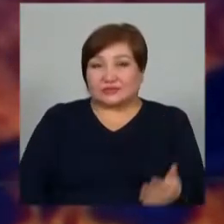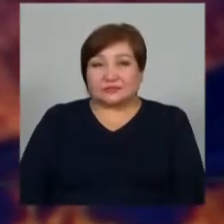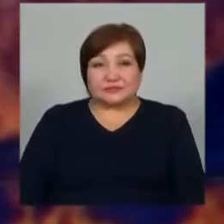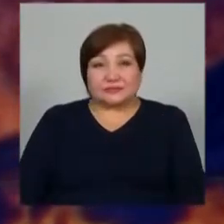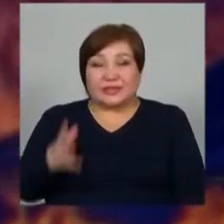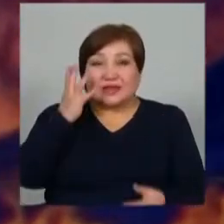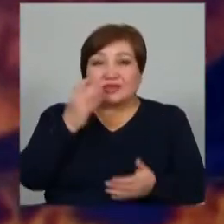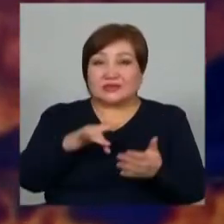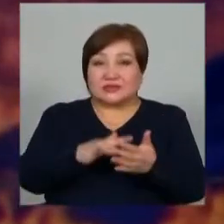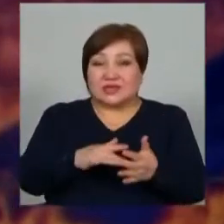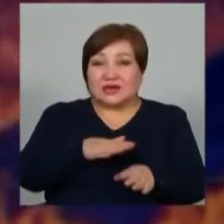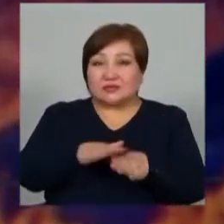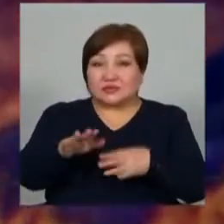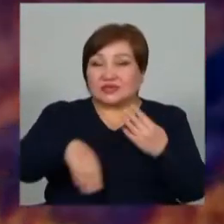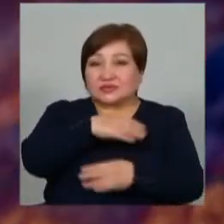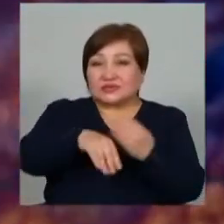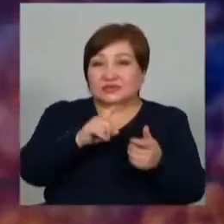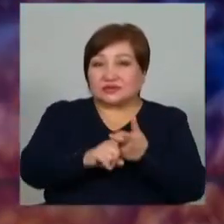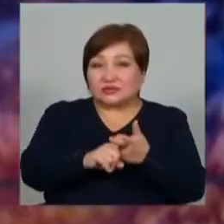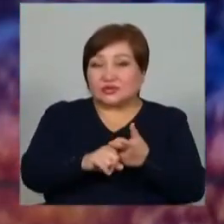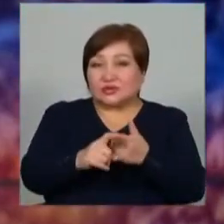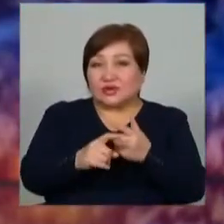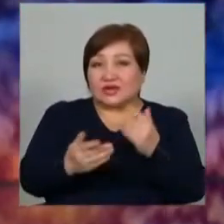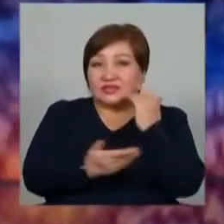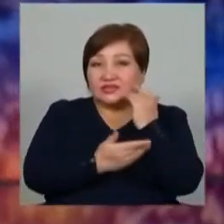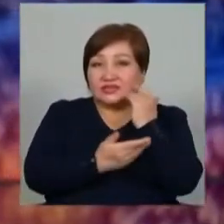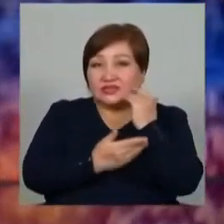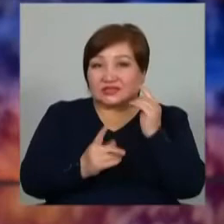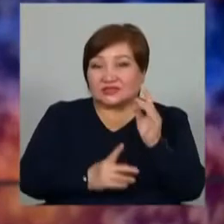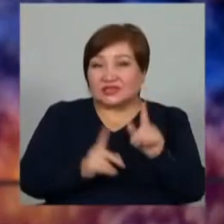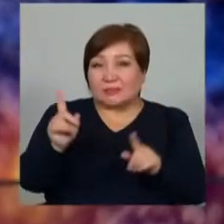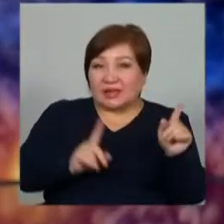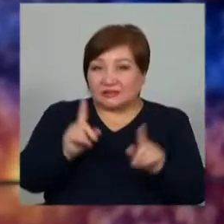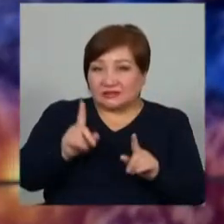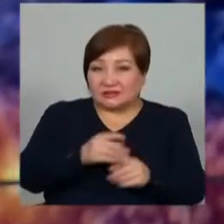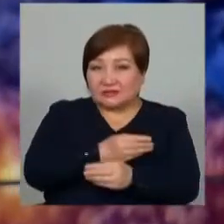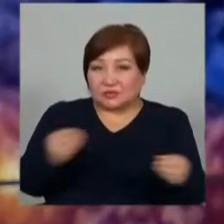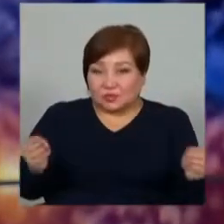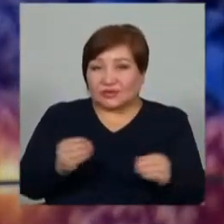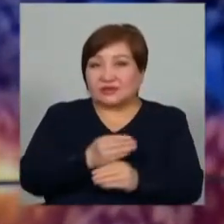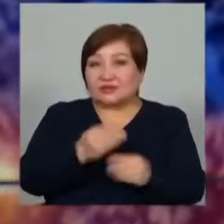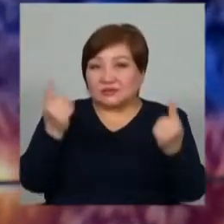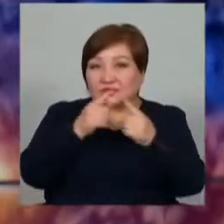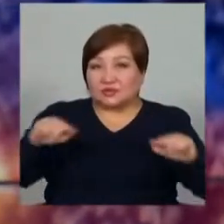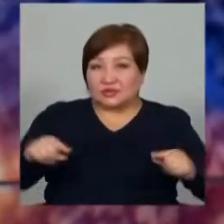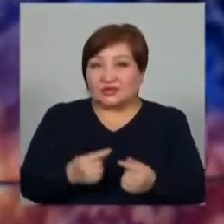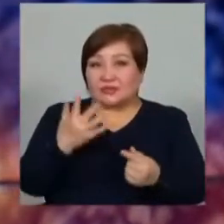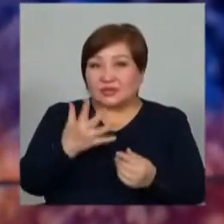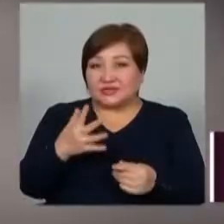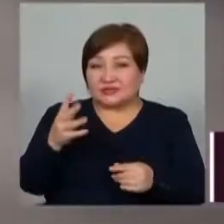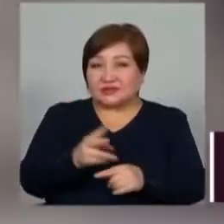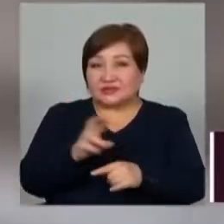Алматыда жаппай тәртіпсіздікке қатысушыларға арматура таратқандар ұсталды. Полиция департаментінің мәліметіне сәйкес, олар 5 қаңтарға қараған түні